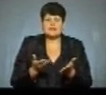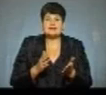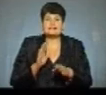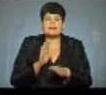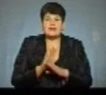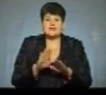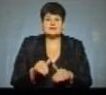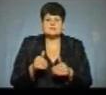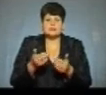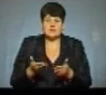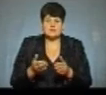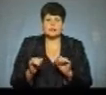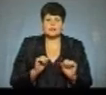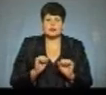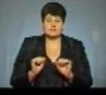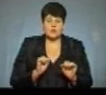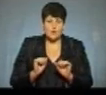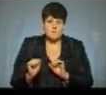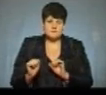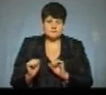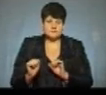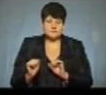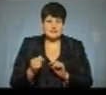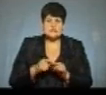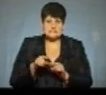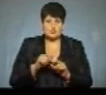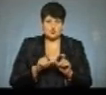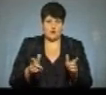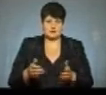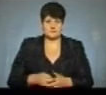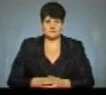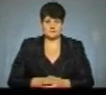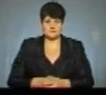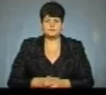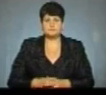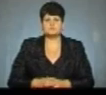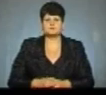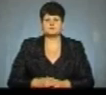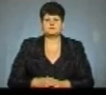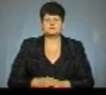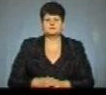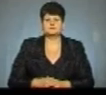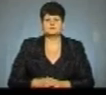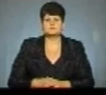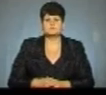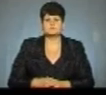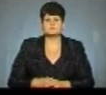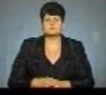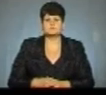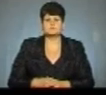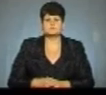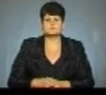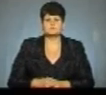наказ виданий даним керівником цієї школи. Діана Ярошенко, Оксана Галіяш. Новини на